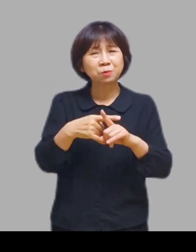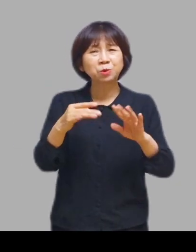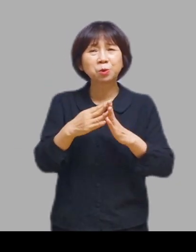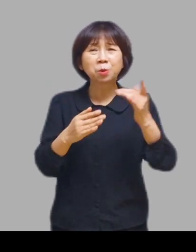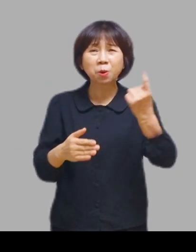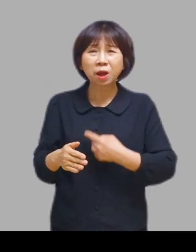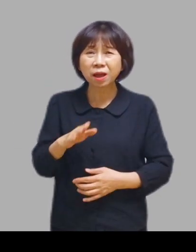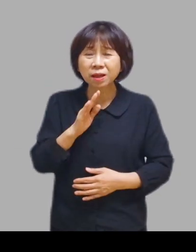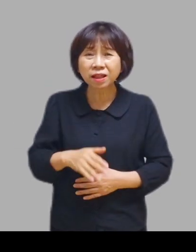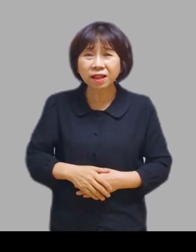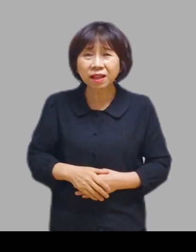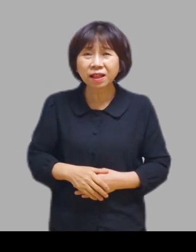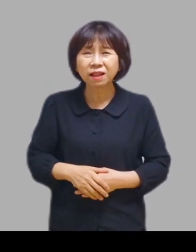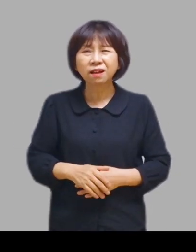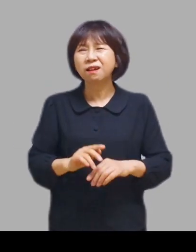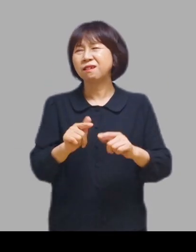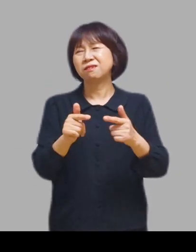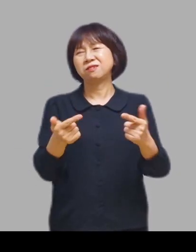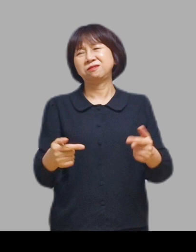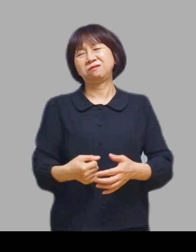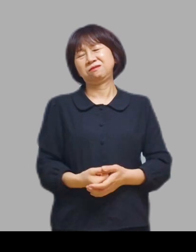찾아올까요? 아니에요.